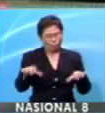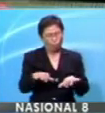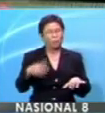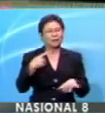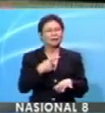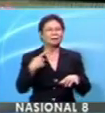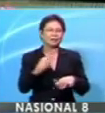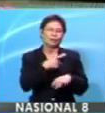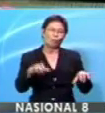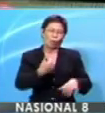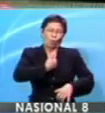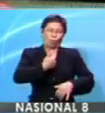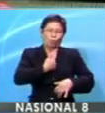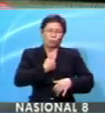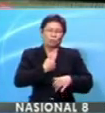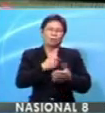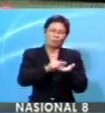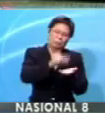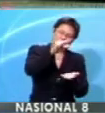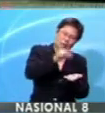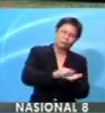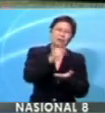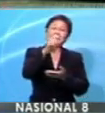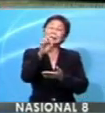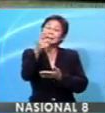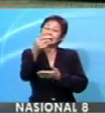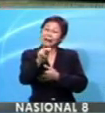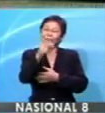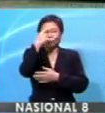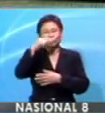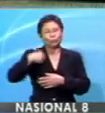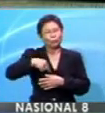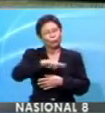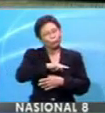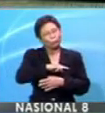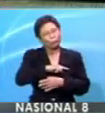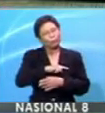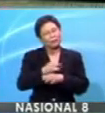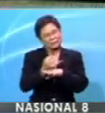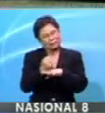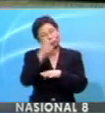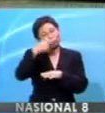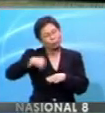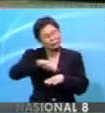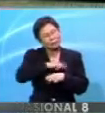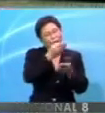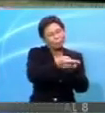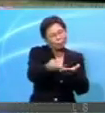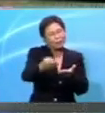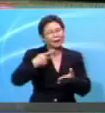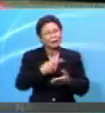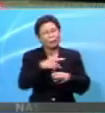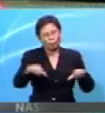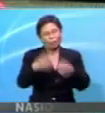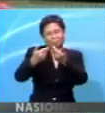piting untuk our GR ataupun untuk our industri buying kita buat